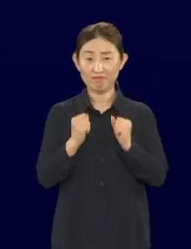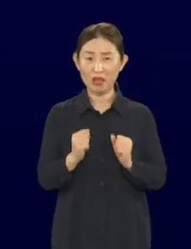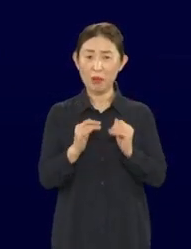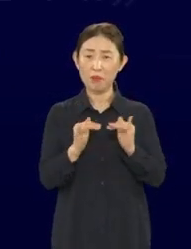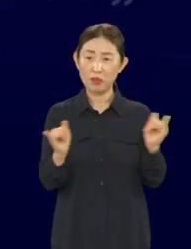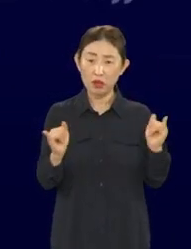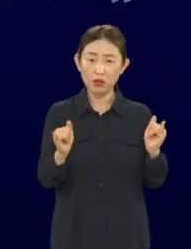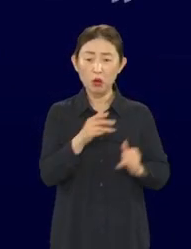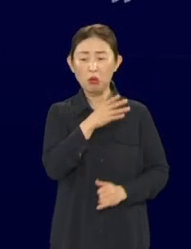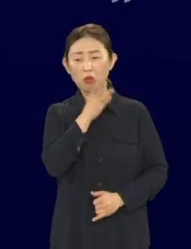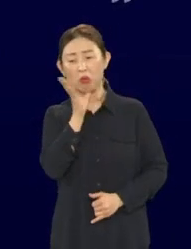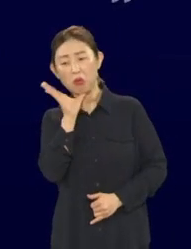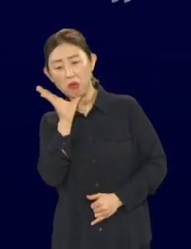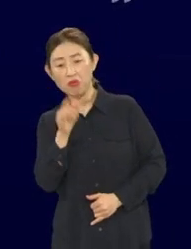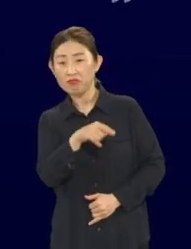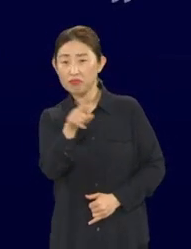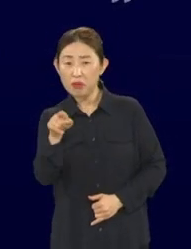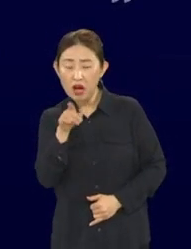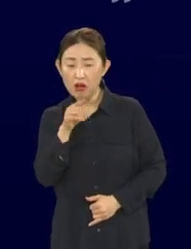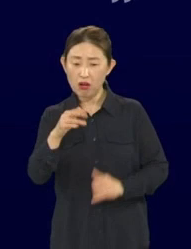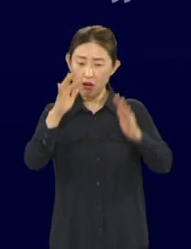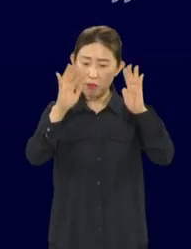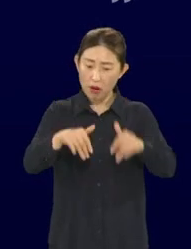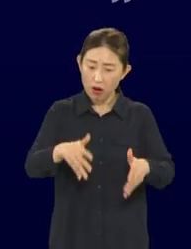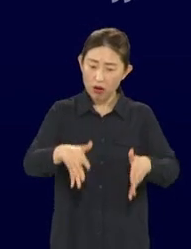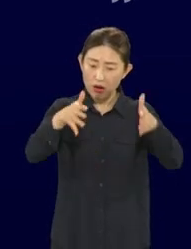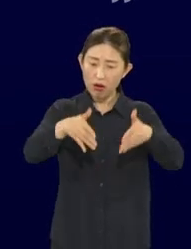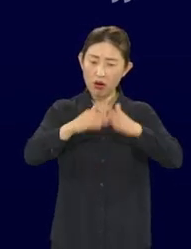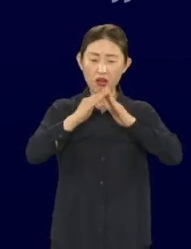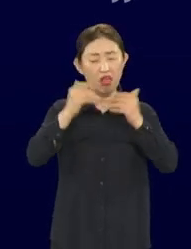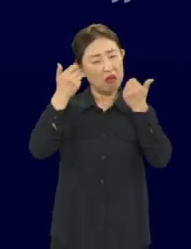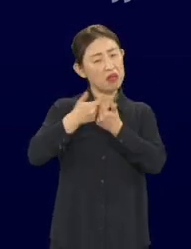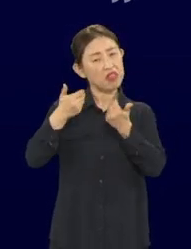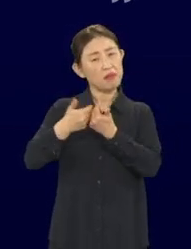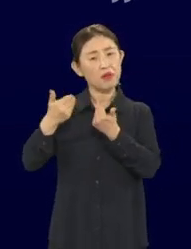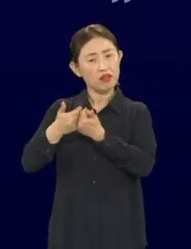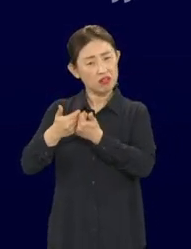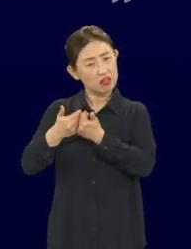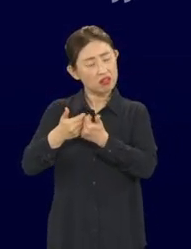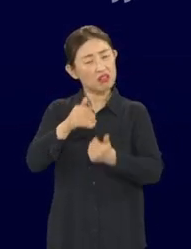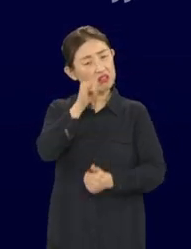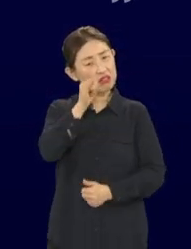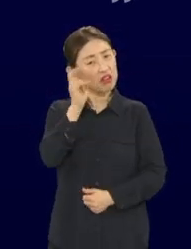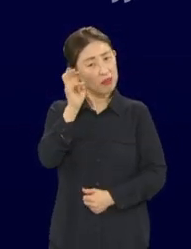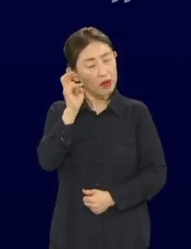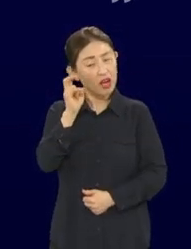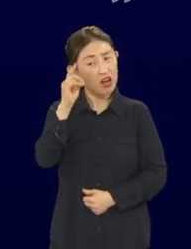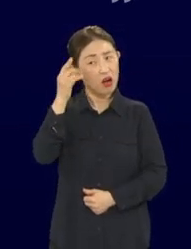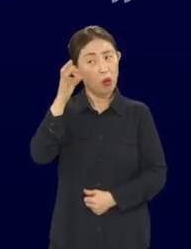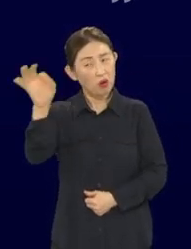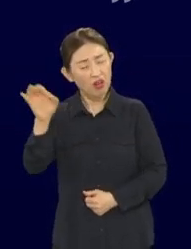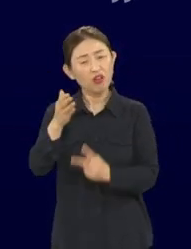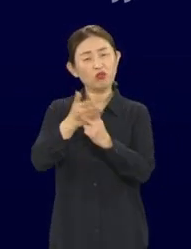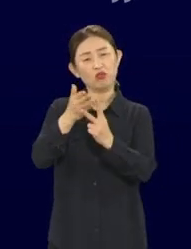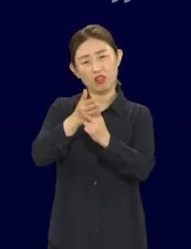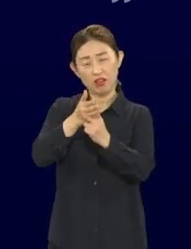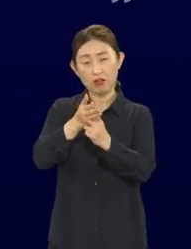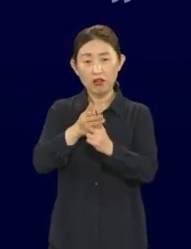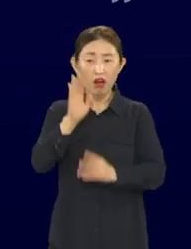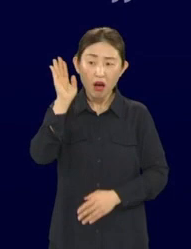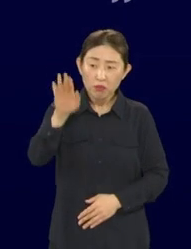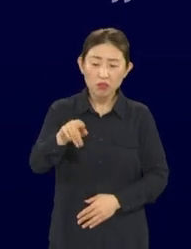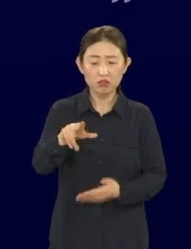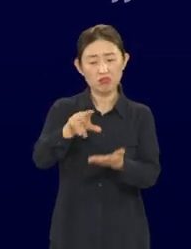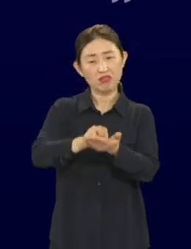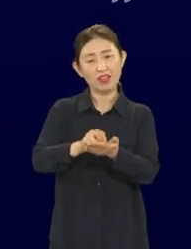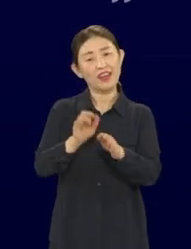어떤 노령화로 인해서 재건축에 대해서 이제 긍정적이지 않은 부분들이 좀 생길 수가 있거든요. 그래서 이러한 부분들이 우리가